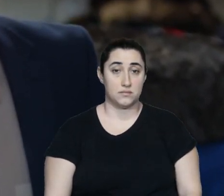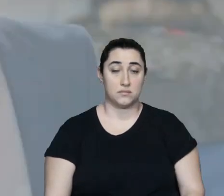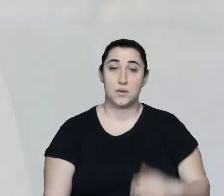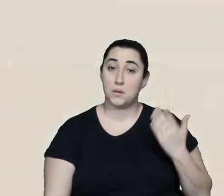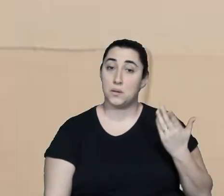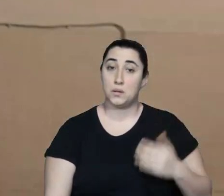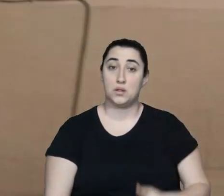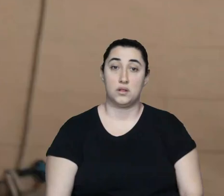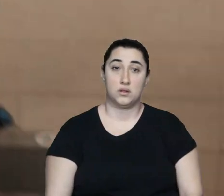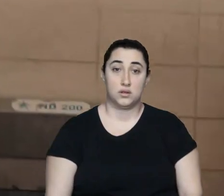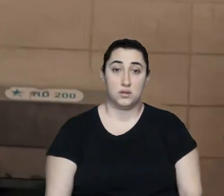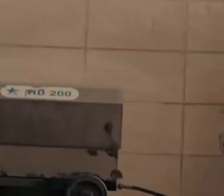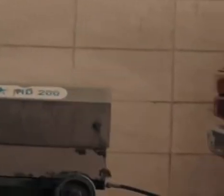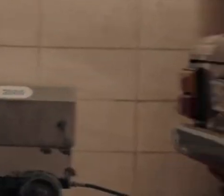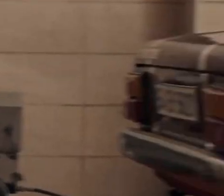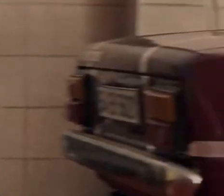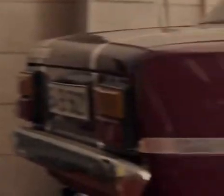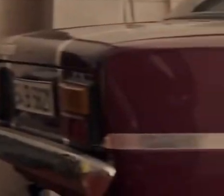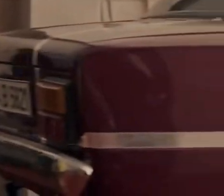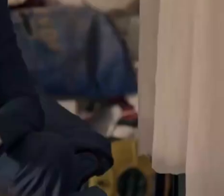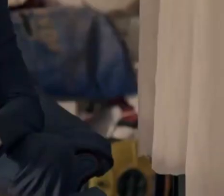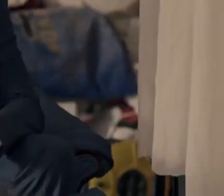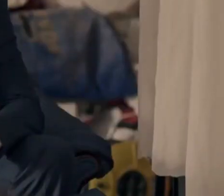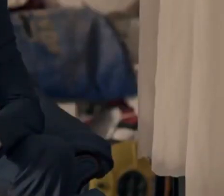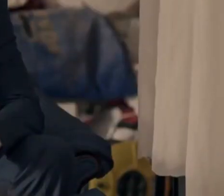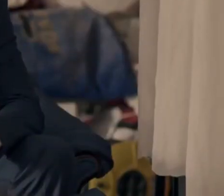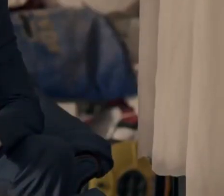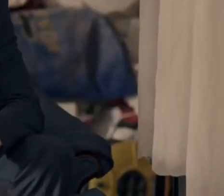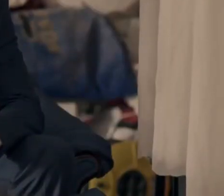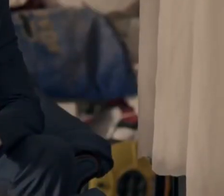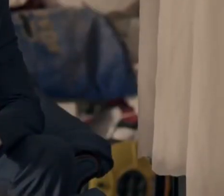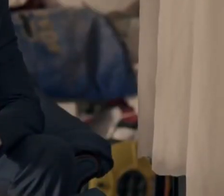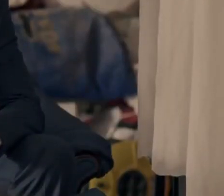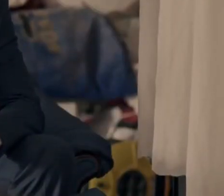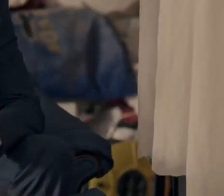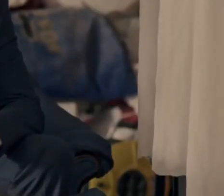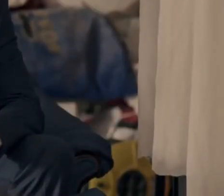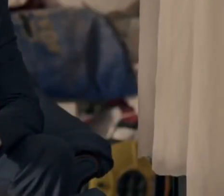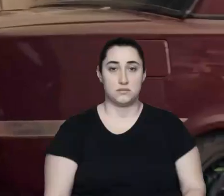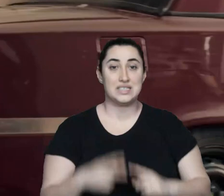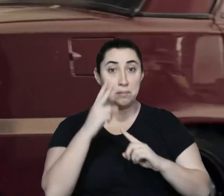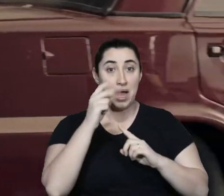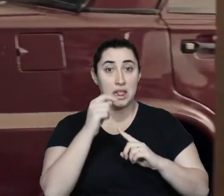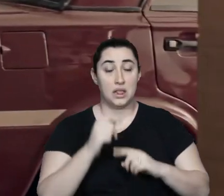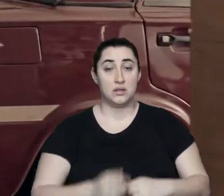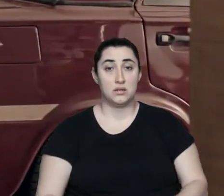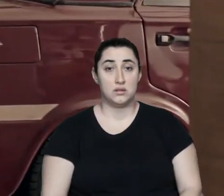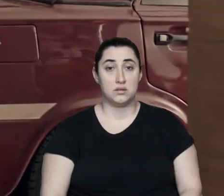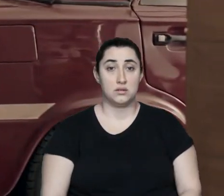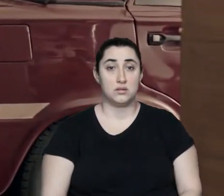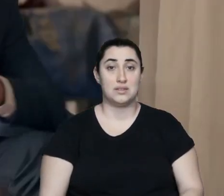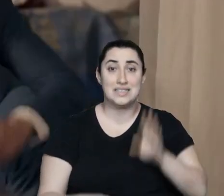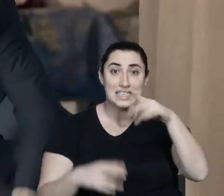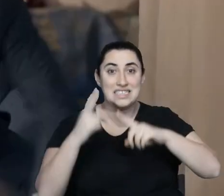Allah. Geçmişe gitti. İsmail ceketini almış. Üst kattan saklanıp tırsarak güya gizlice indi. İsmail.